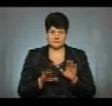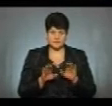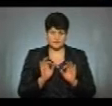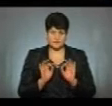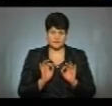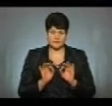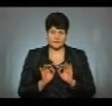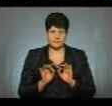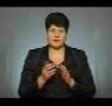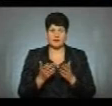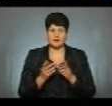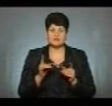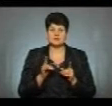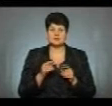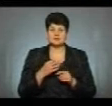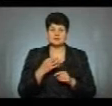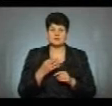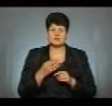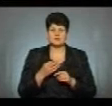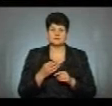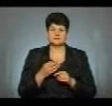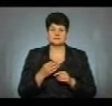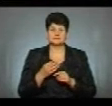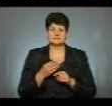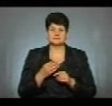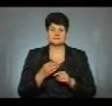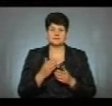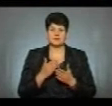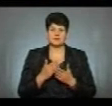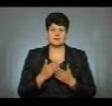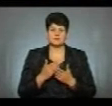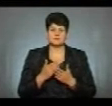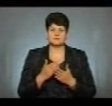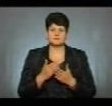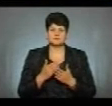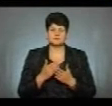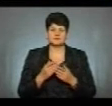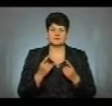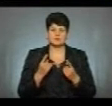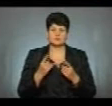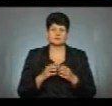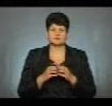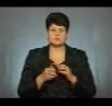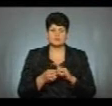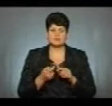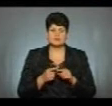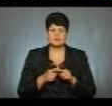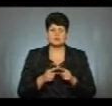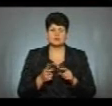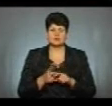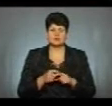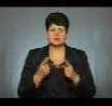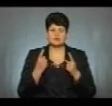Але що, скажімо, звичайно, є значною проблемою, це дуже